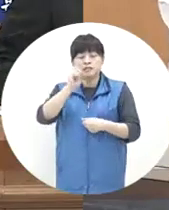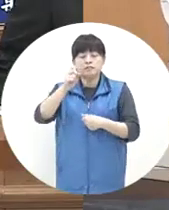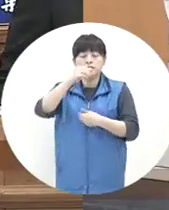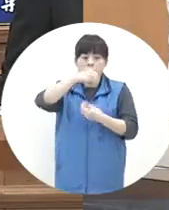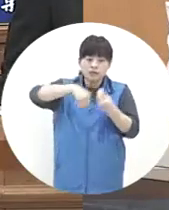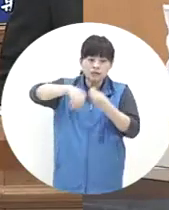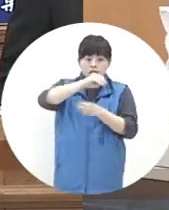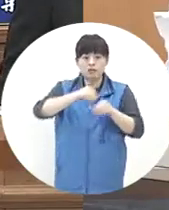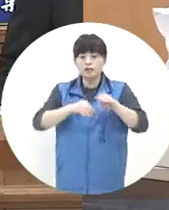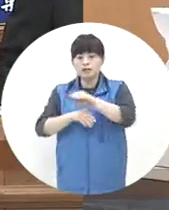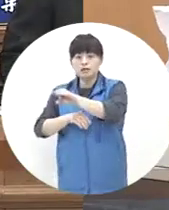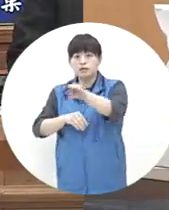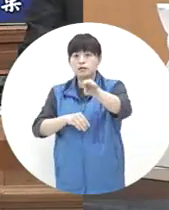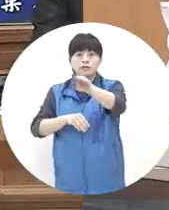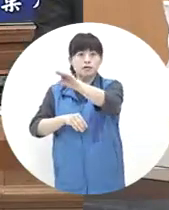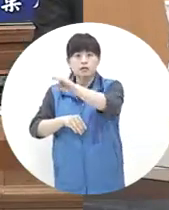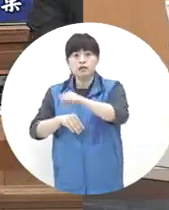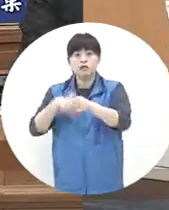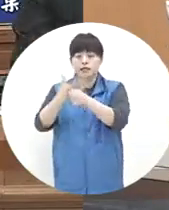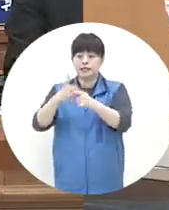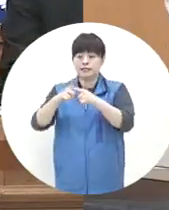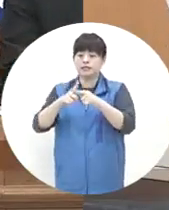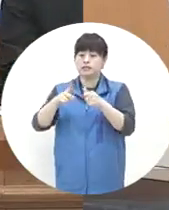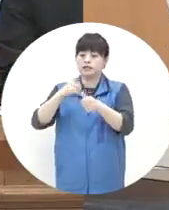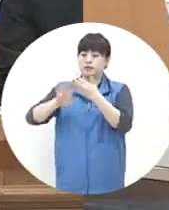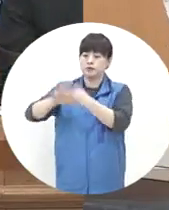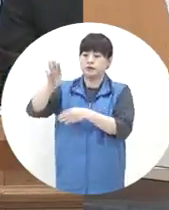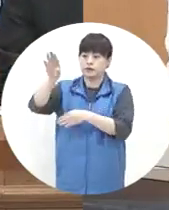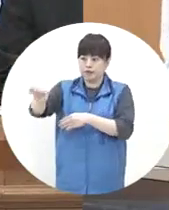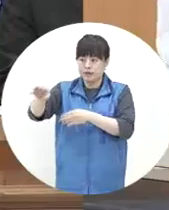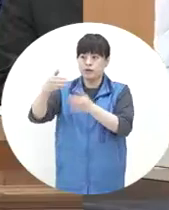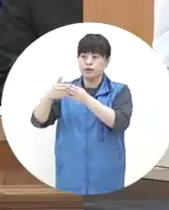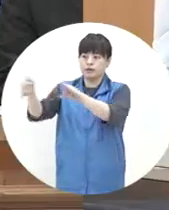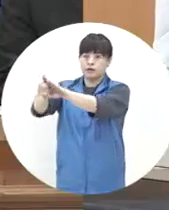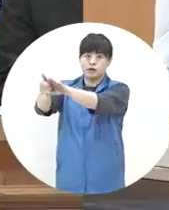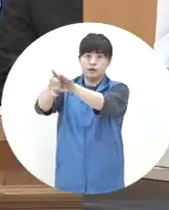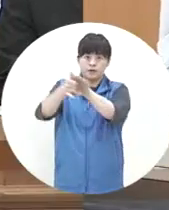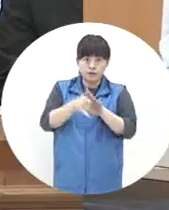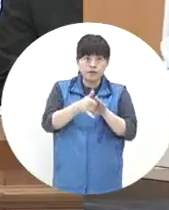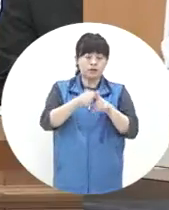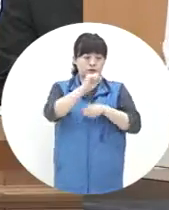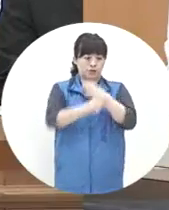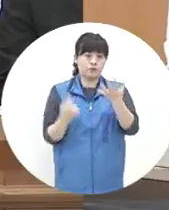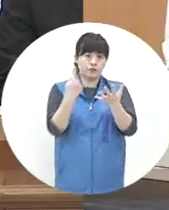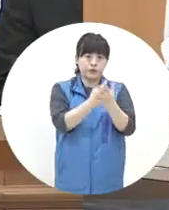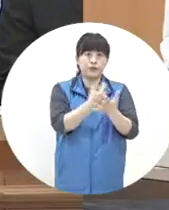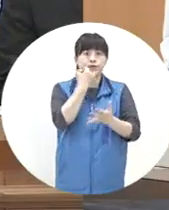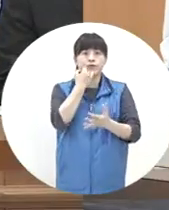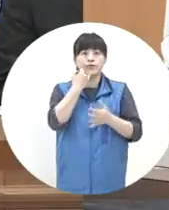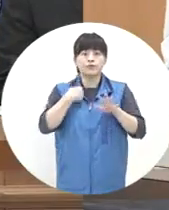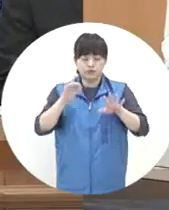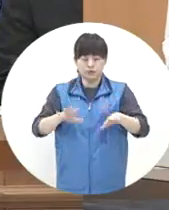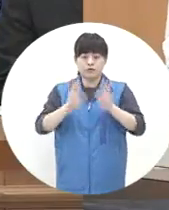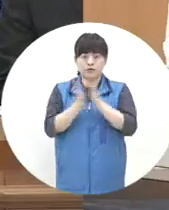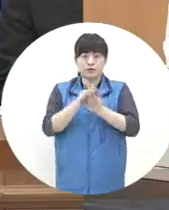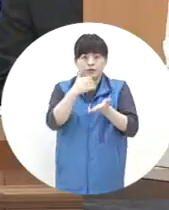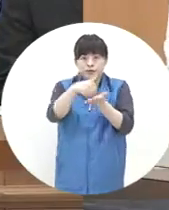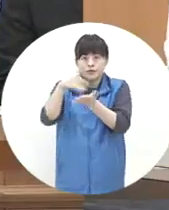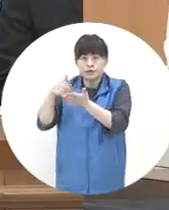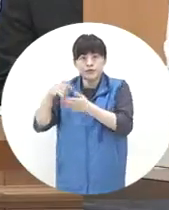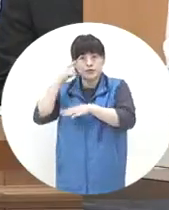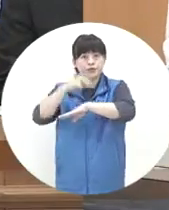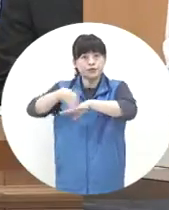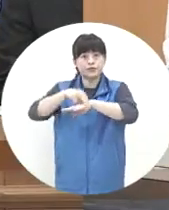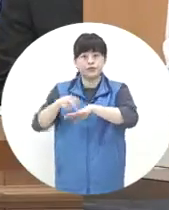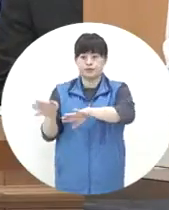它的一个路线，能够让这些人能够使用空间之后还可以参加活动。所以这个我们现在全部都在做思考。 好， 那